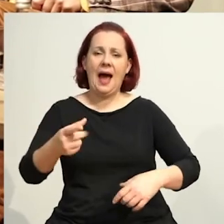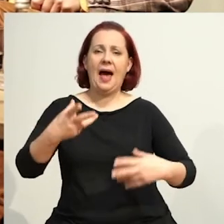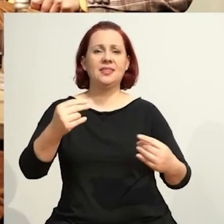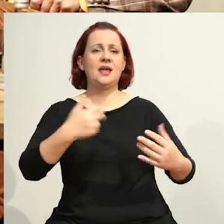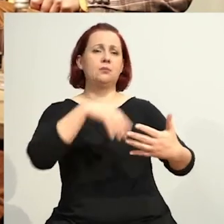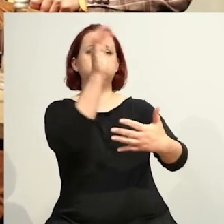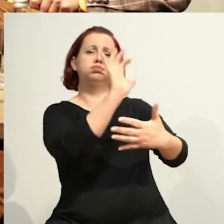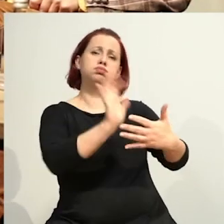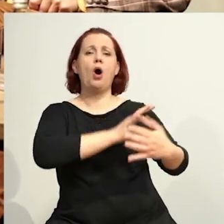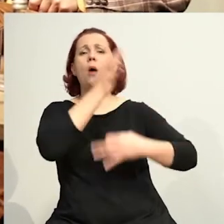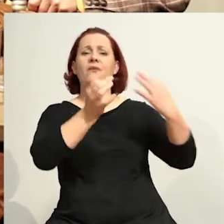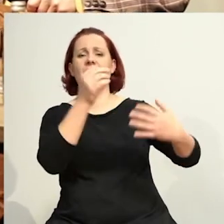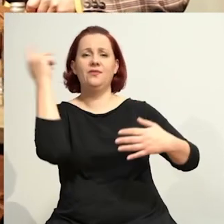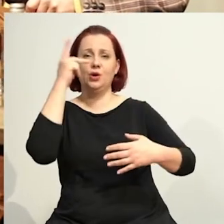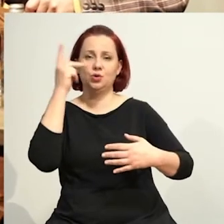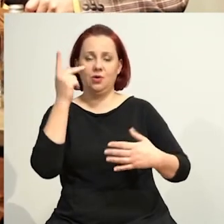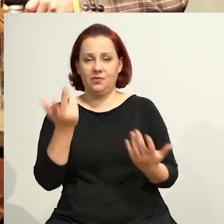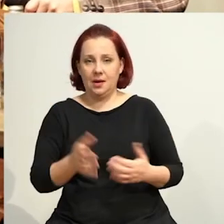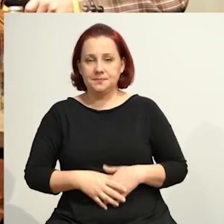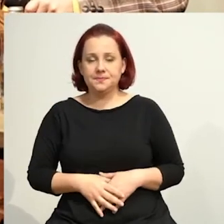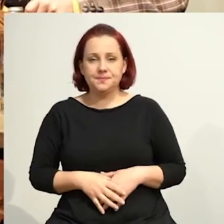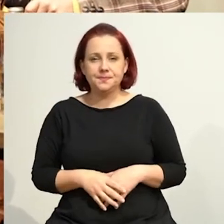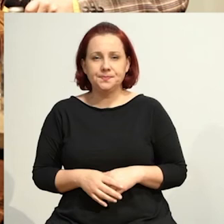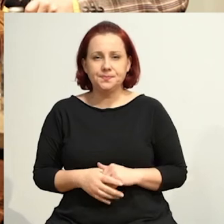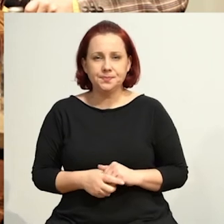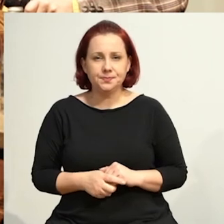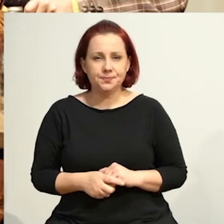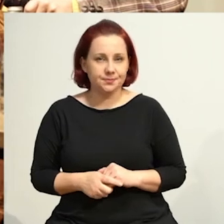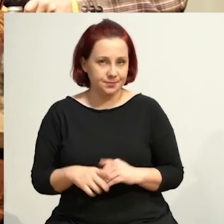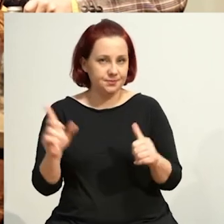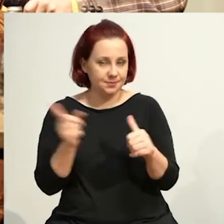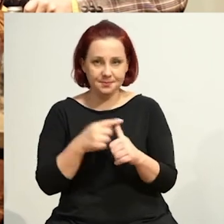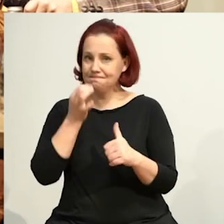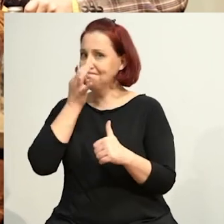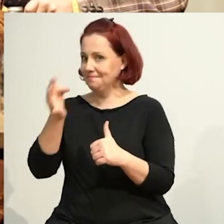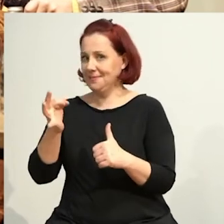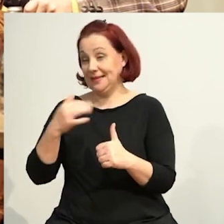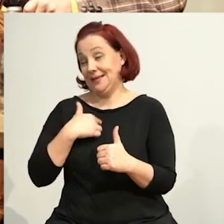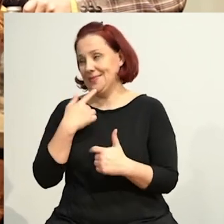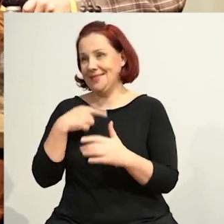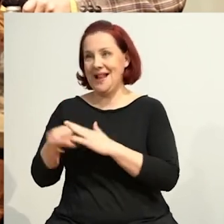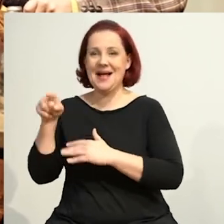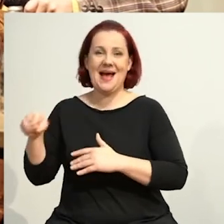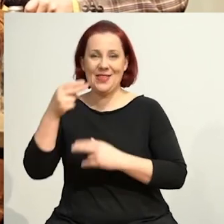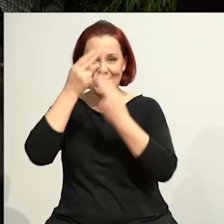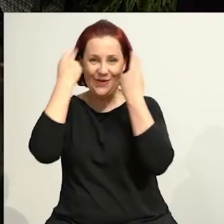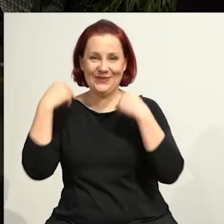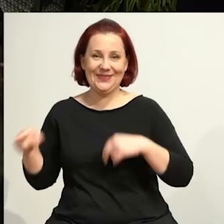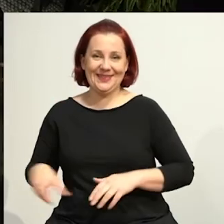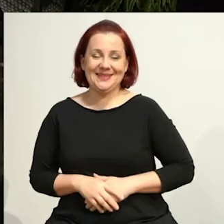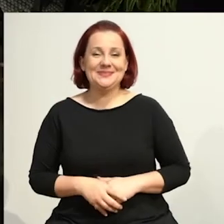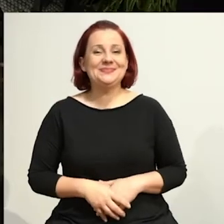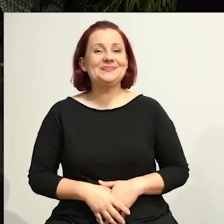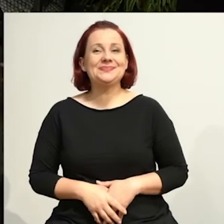traktat filozoficzny, którym jest zresztą ten tekst. To takie pierwsze pytanie, które miałbym do Norwida.